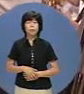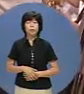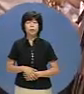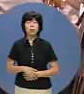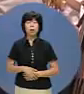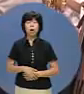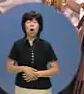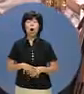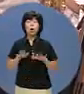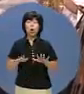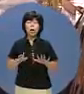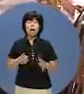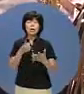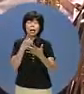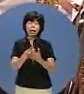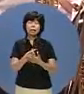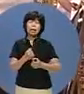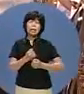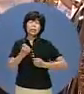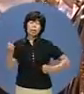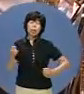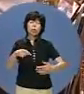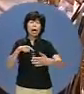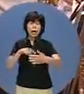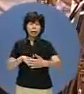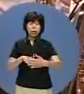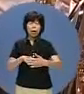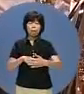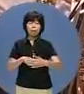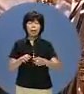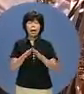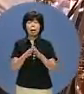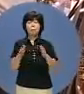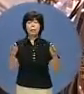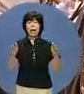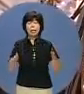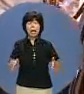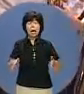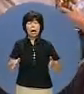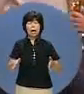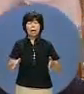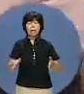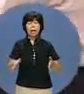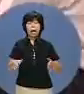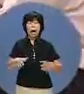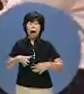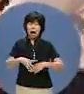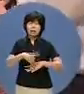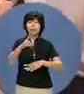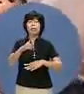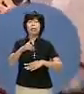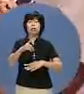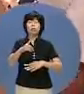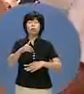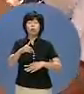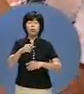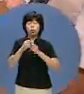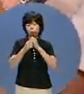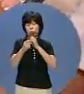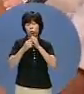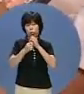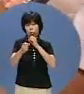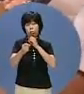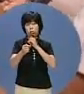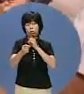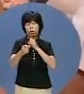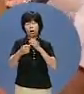今回出演した生徒の中には、大勢の前で演奏するのはこの日が初めてという人もいて、初舞台